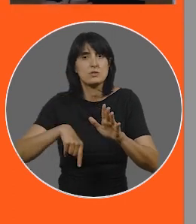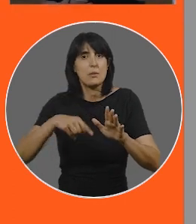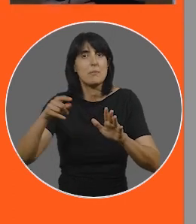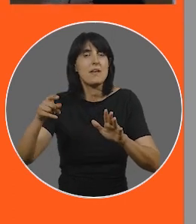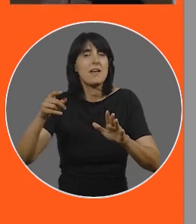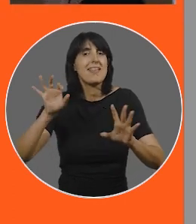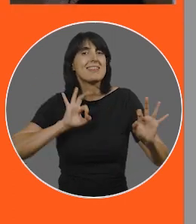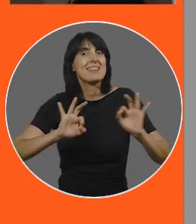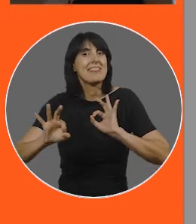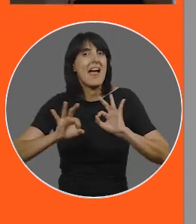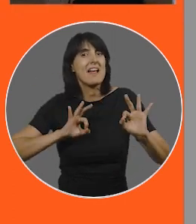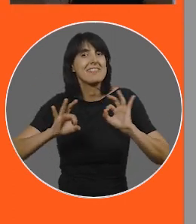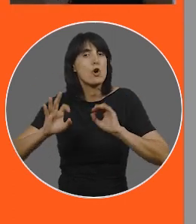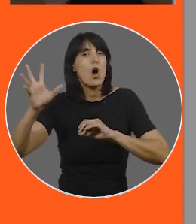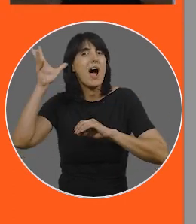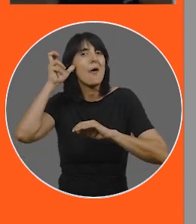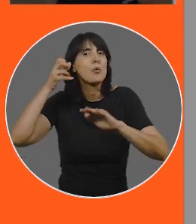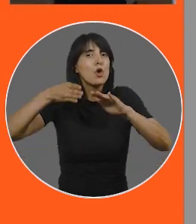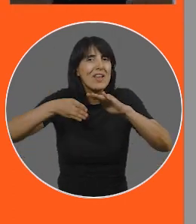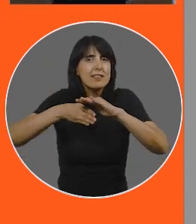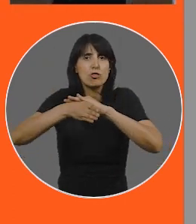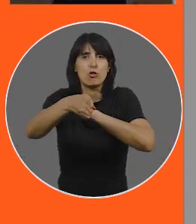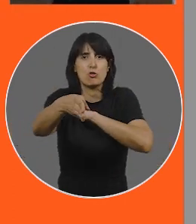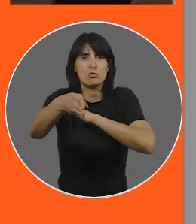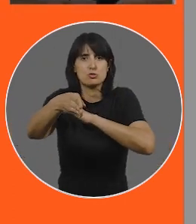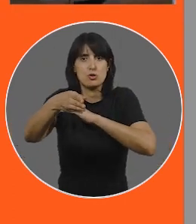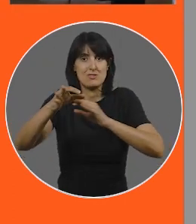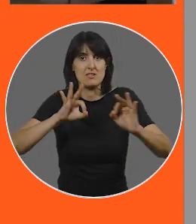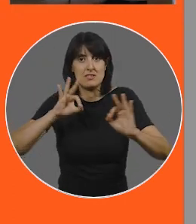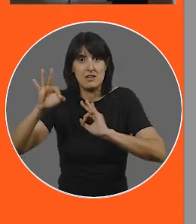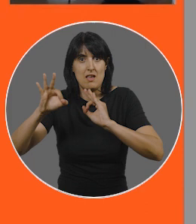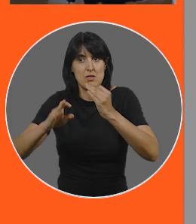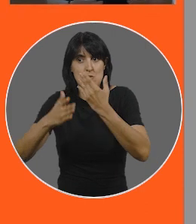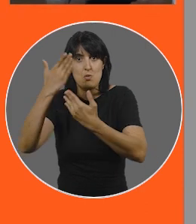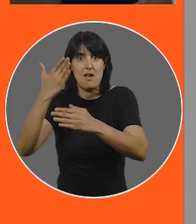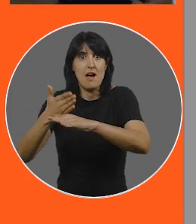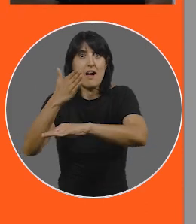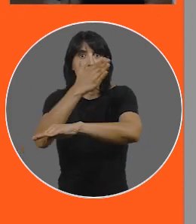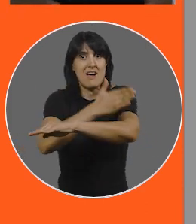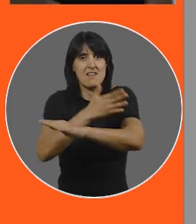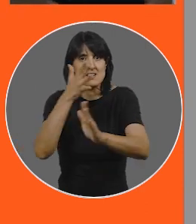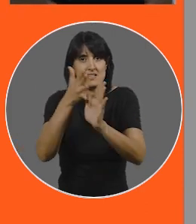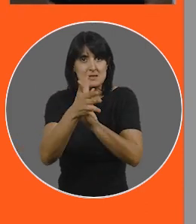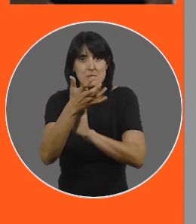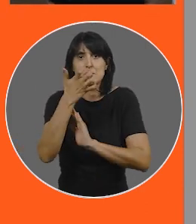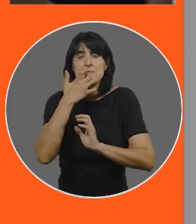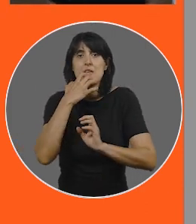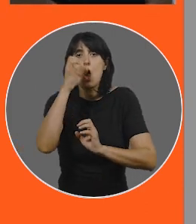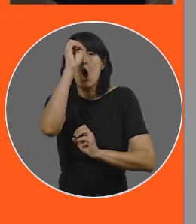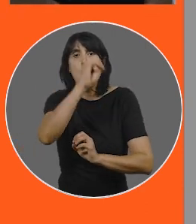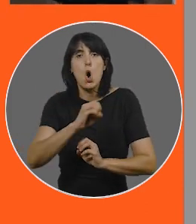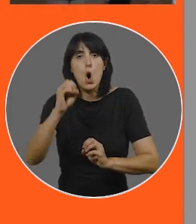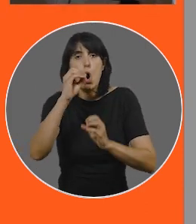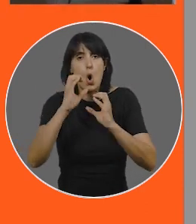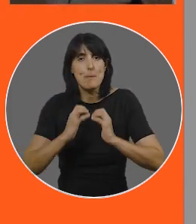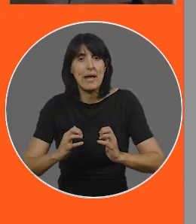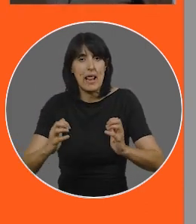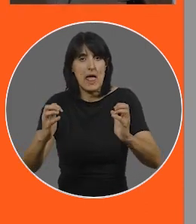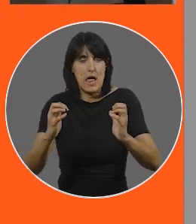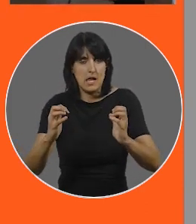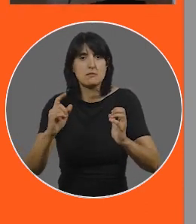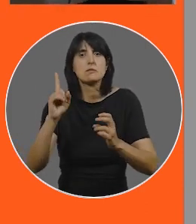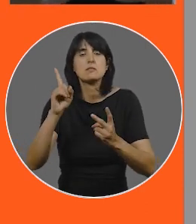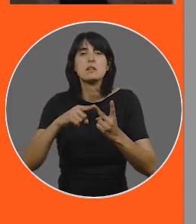àudio introduccions, com unes petites introduccions en format àudio per explicar allò que et trobaràs, això amb òpera es fa. Pots tenir